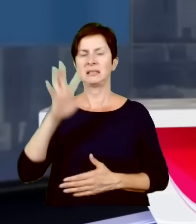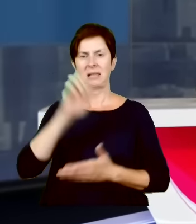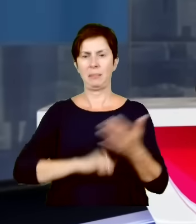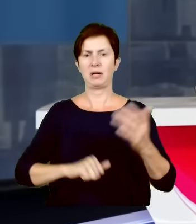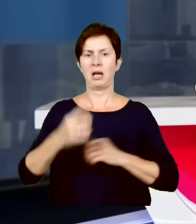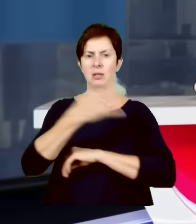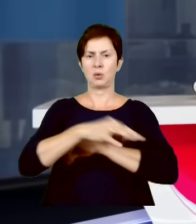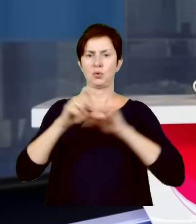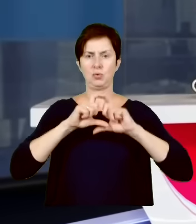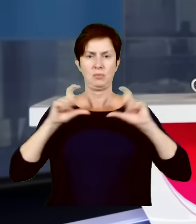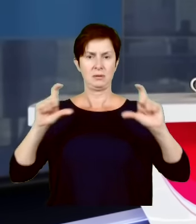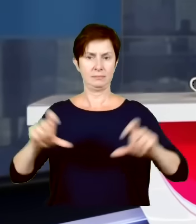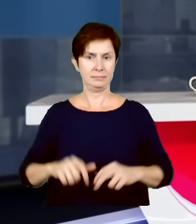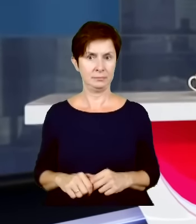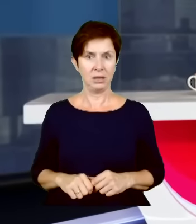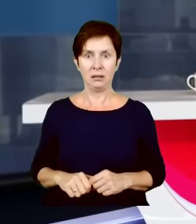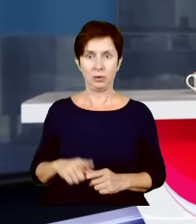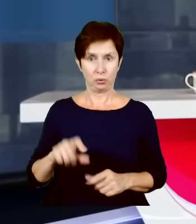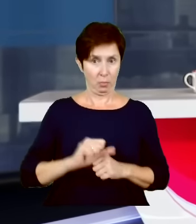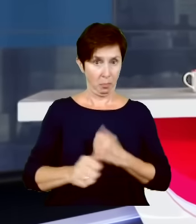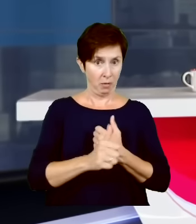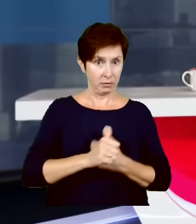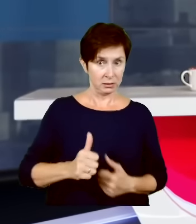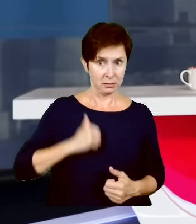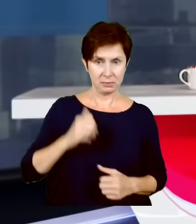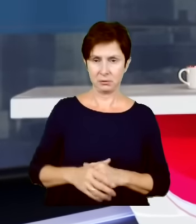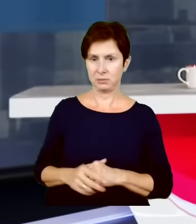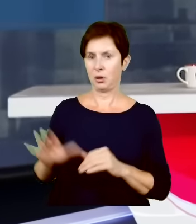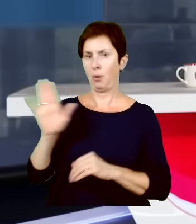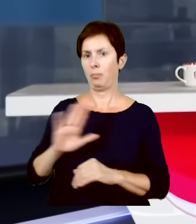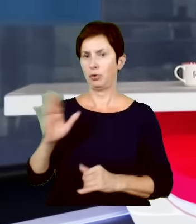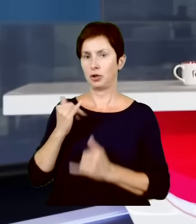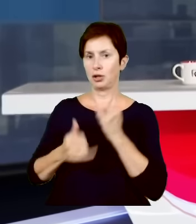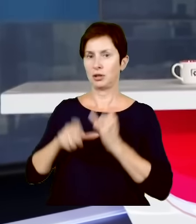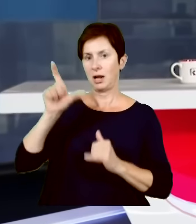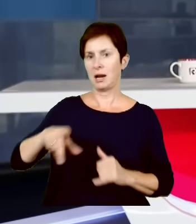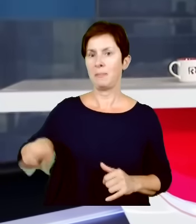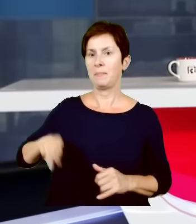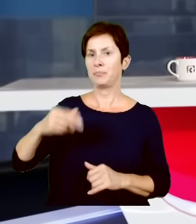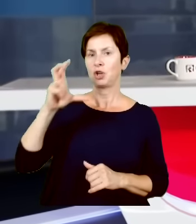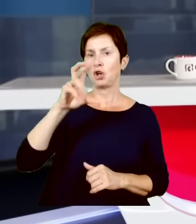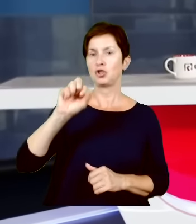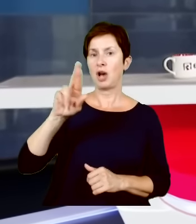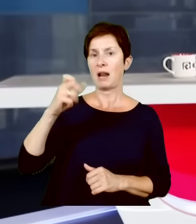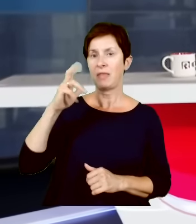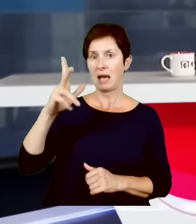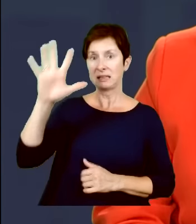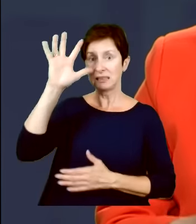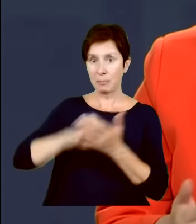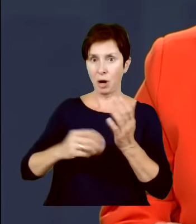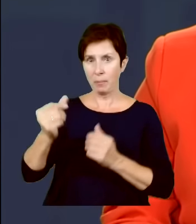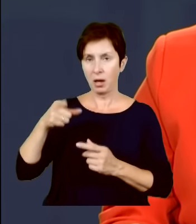powód do chwalenia się jez co było jak zabra o mielibyśmy skandal na całą Polskę a